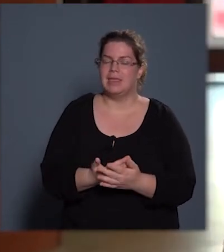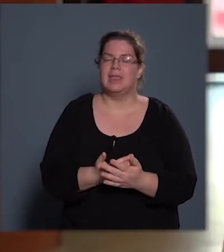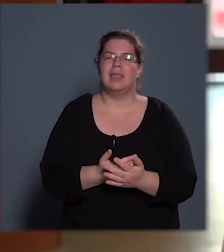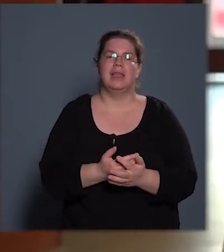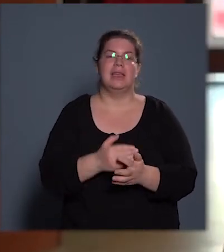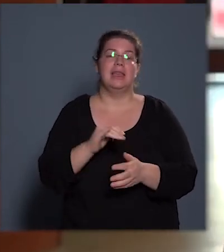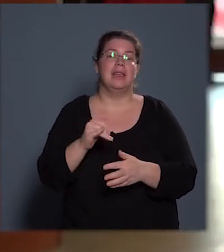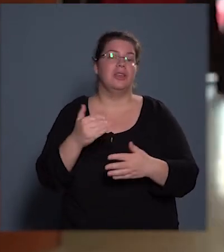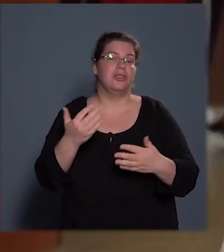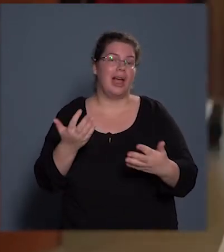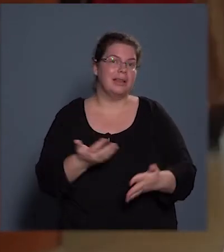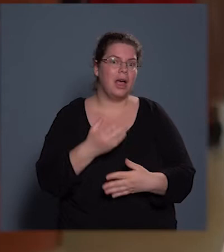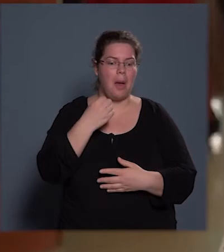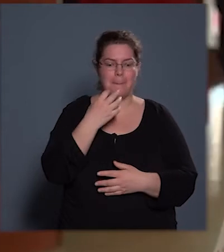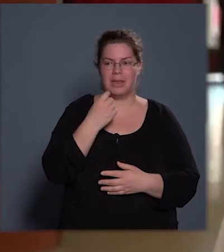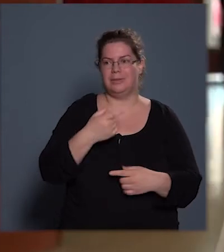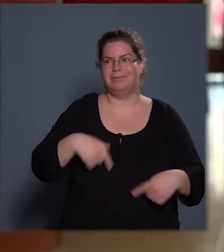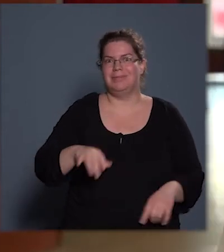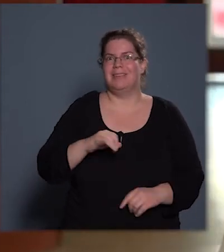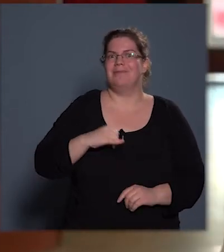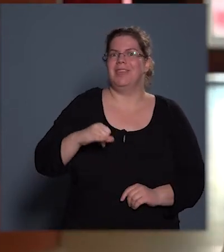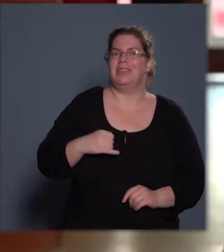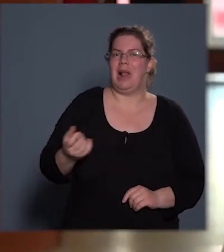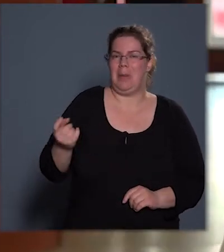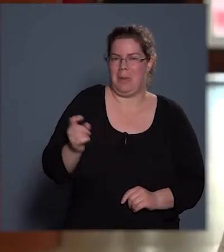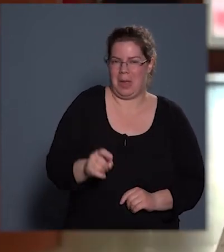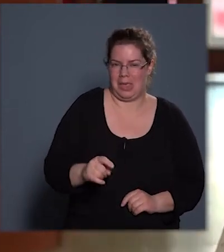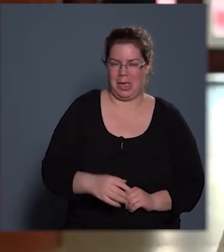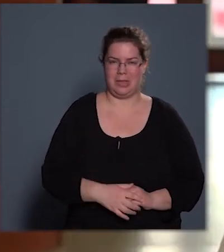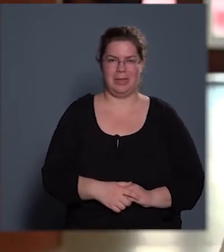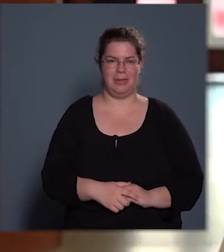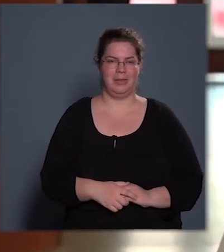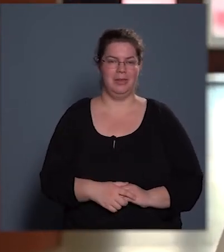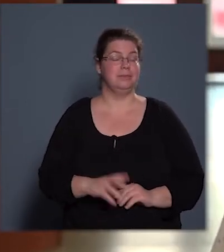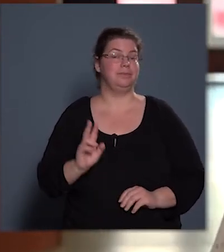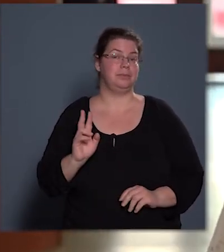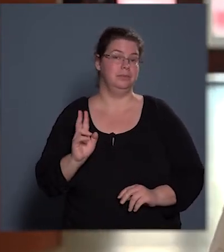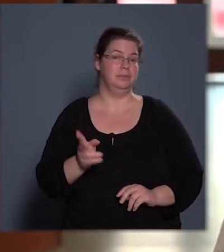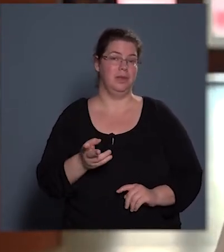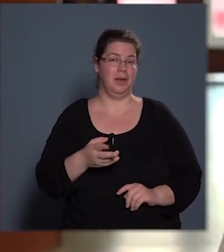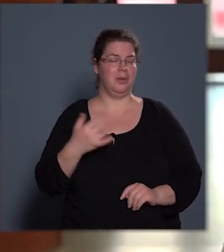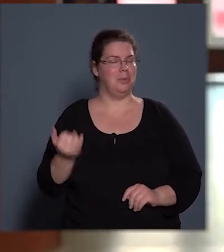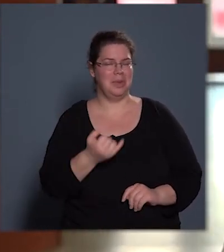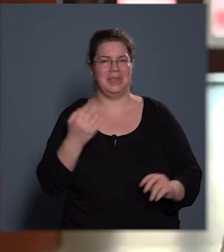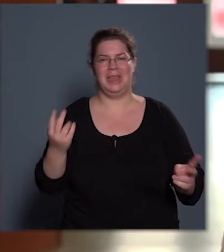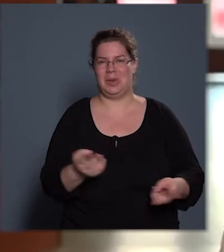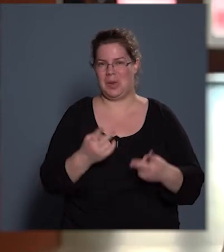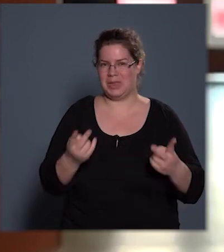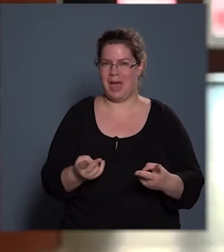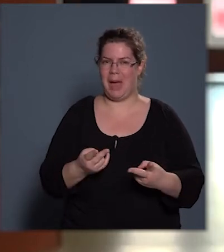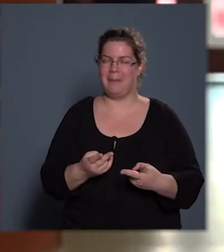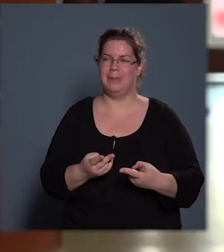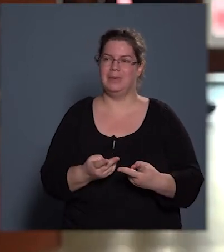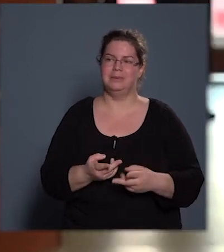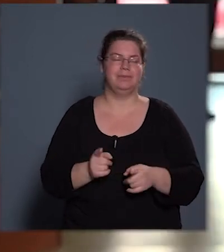És hát amikor mi fiatalabbak jöttünk, akkor mindig könnyebb, tehát olyan karnagyok